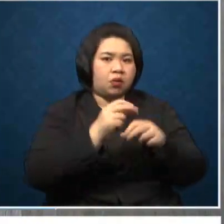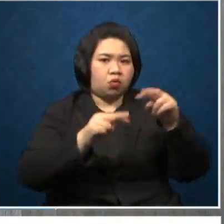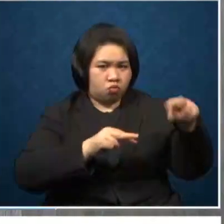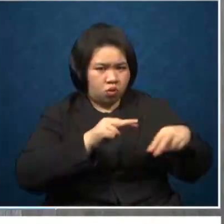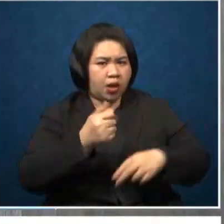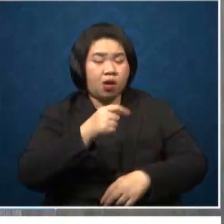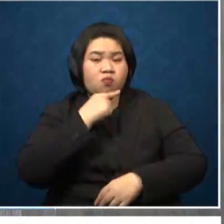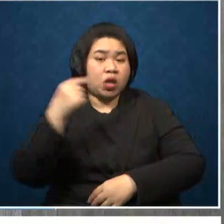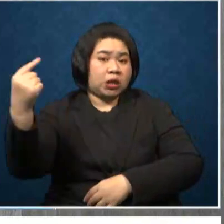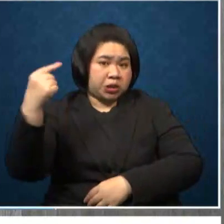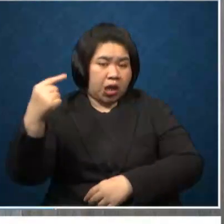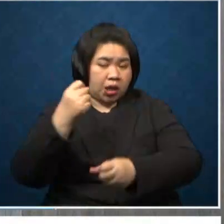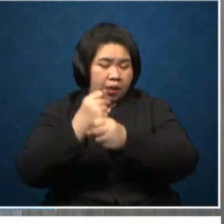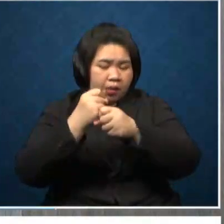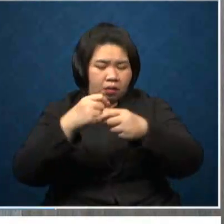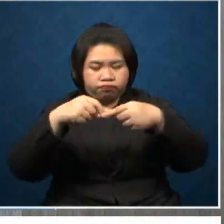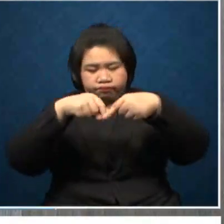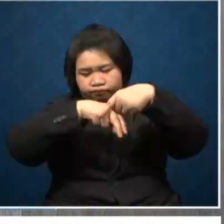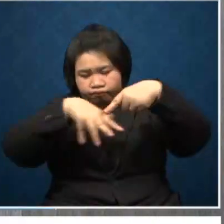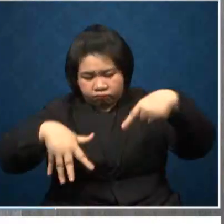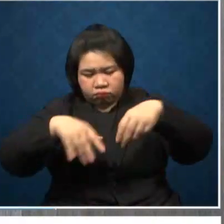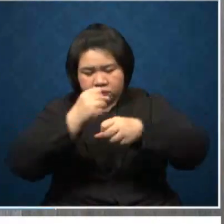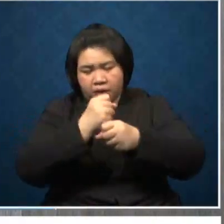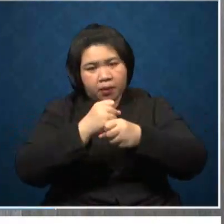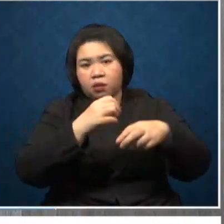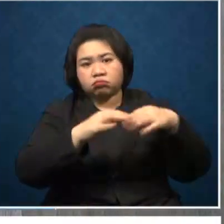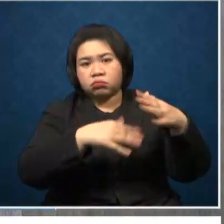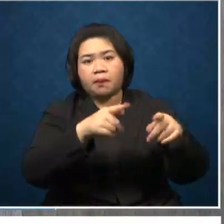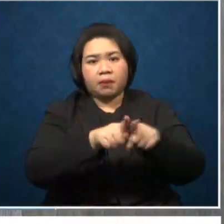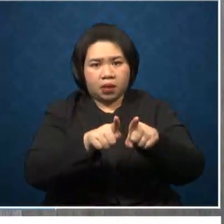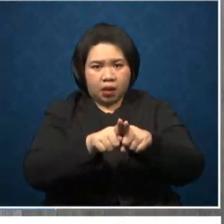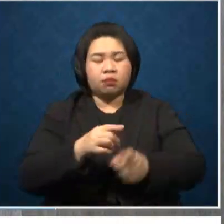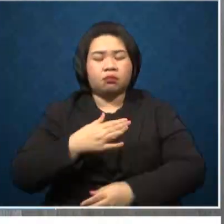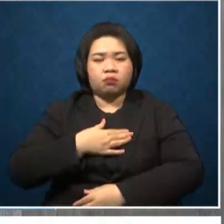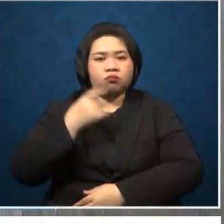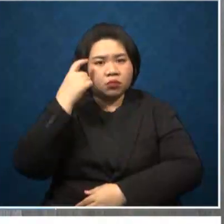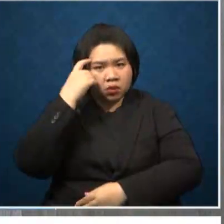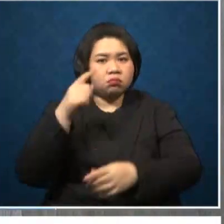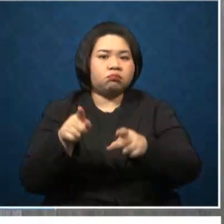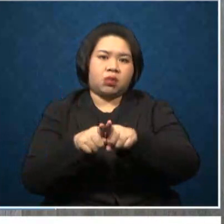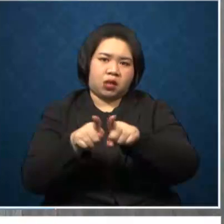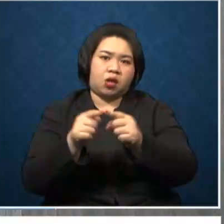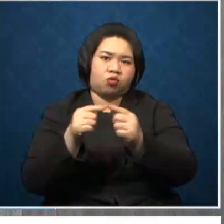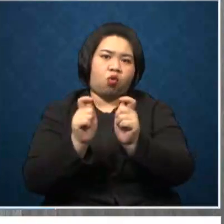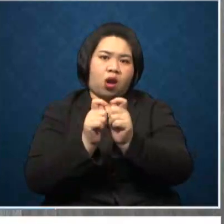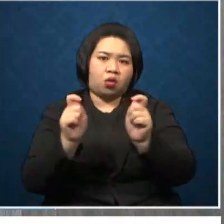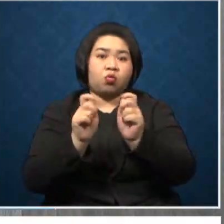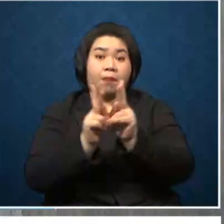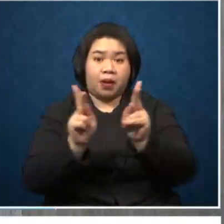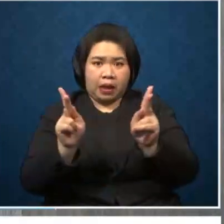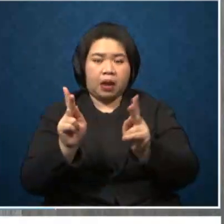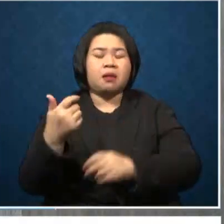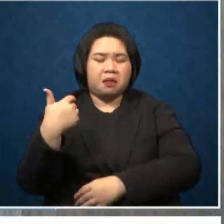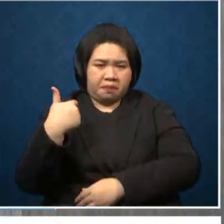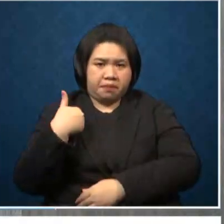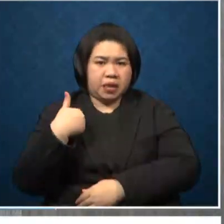สิบครั้งเพราะฉะนั้นผมเห็นด้วยกับอนุกรรมาธิการแล้ว